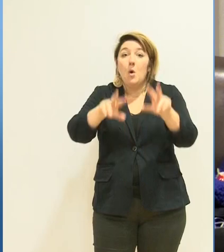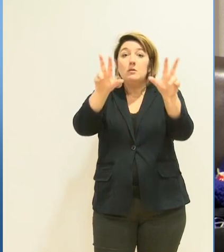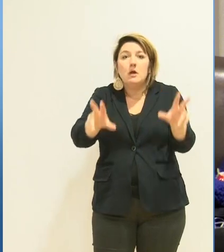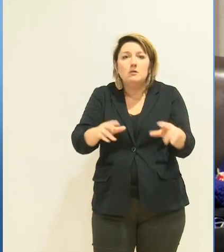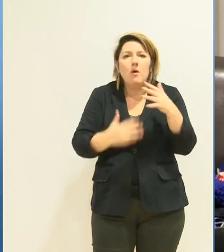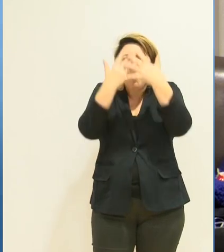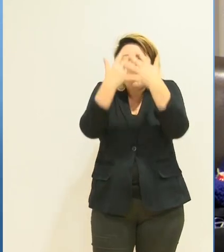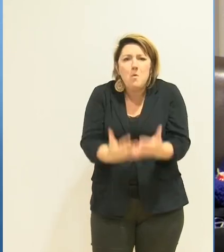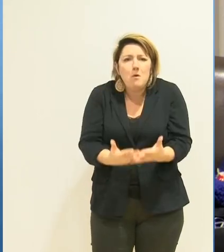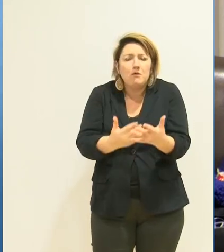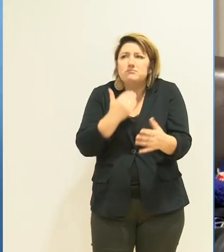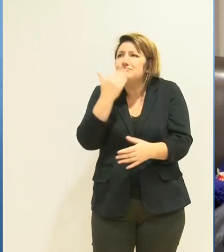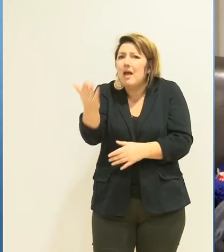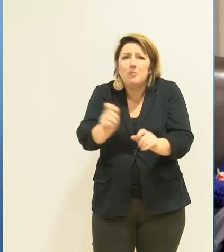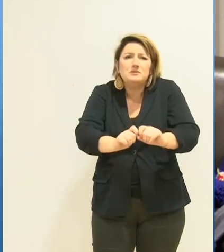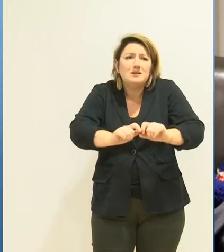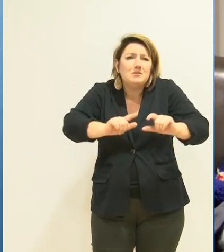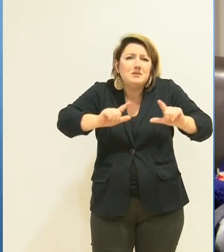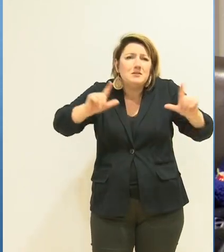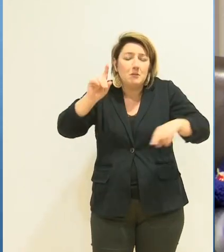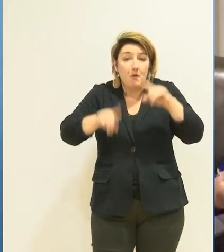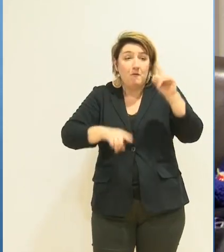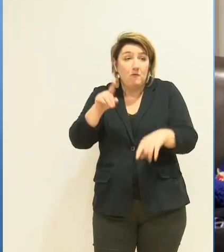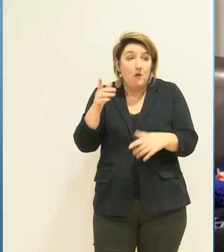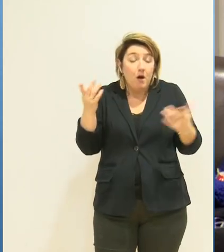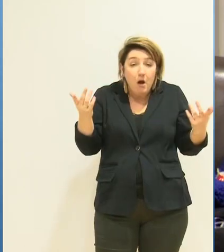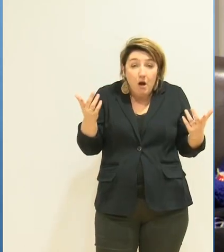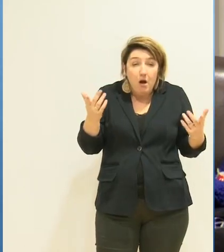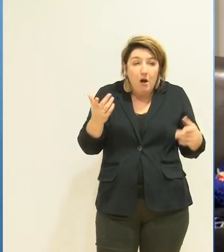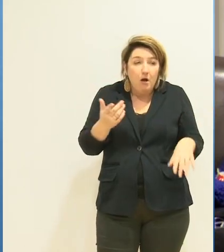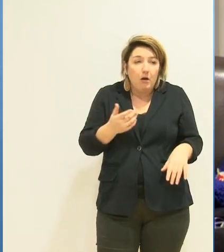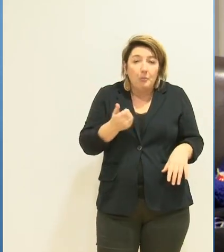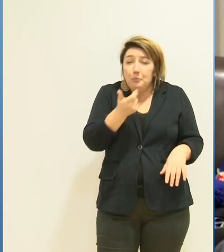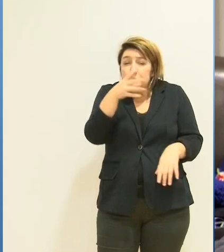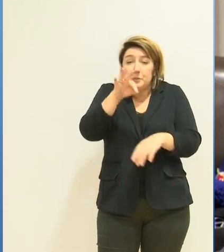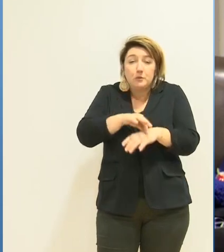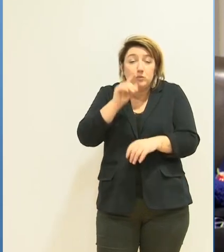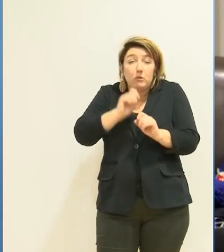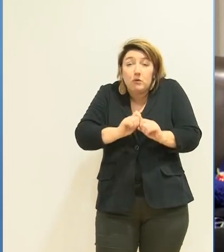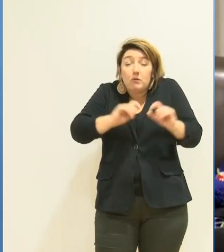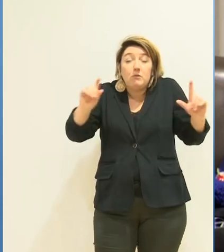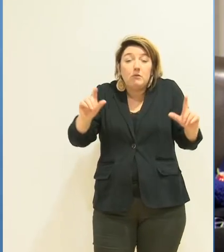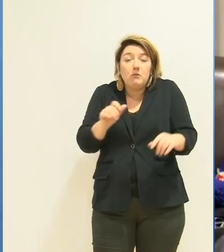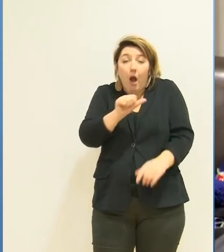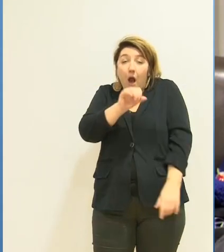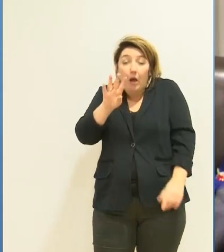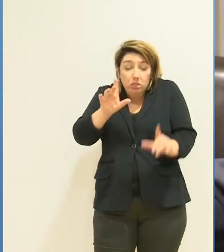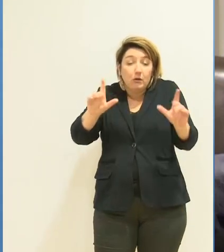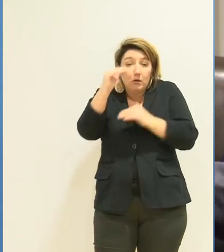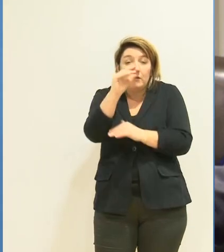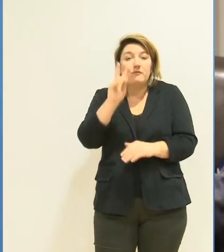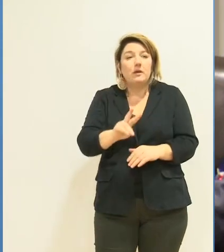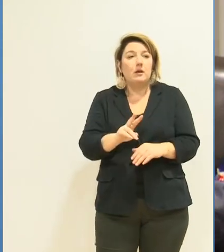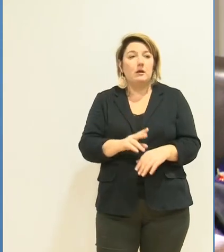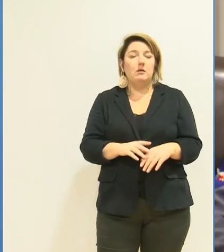et il fallait parfois dix minutes pour tirer des petits morceaux 2 à 4 quand on parle d'un plan d'urbanisme sur une commune qui fait 20